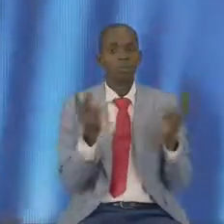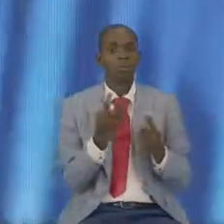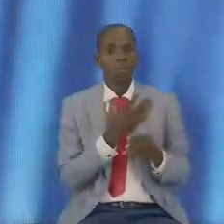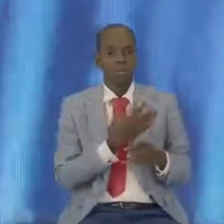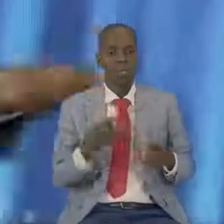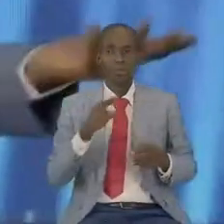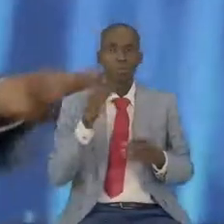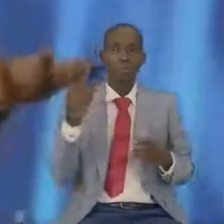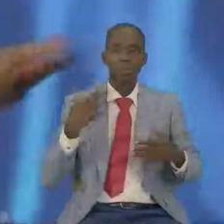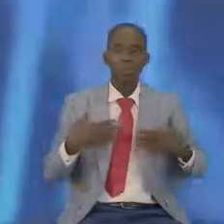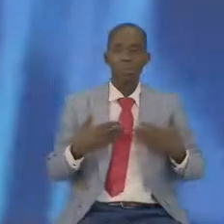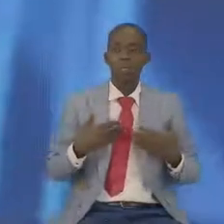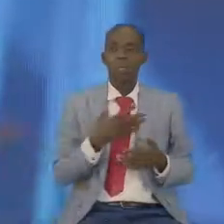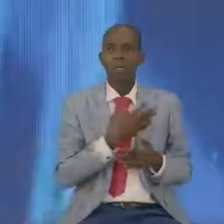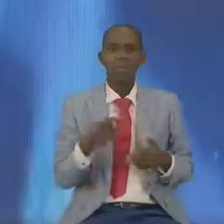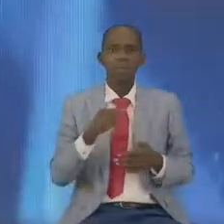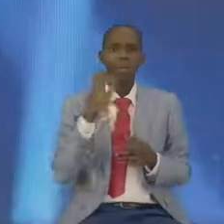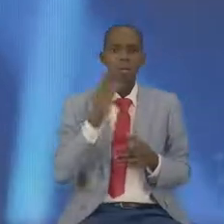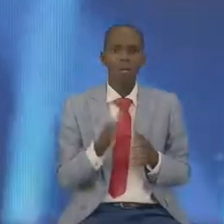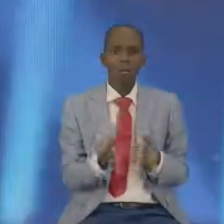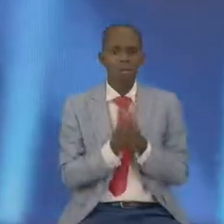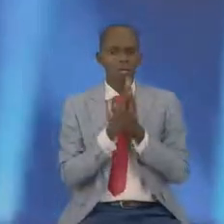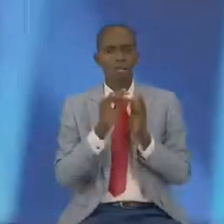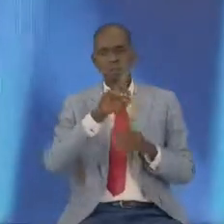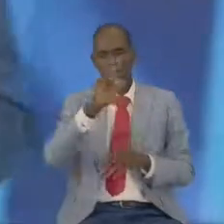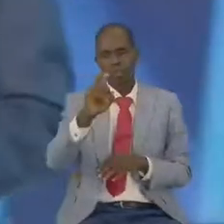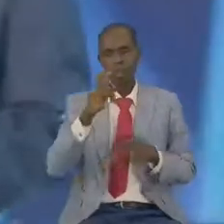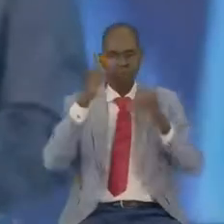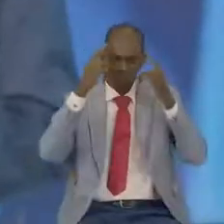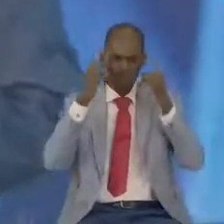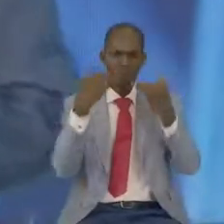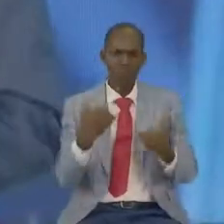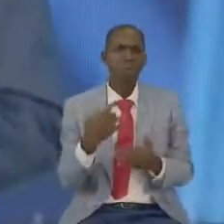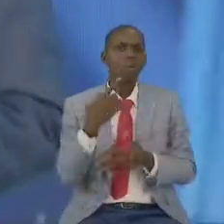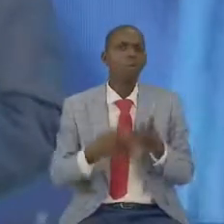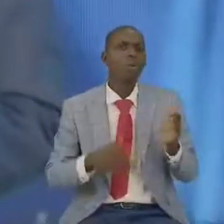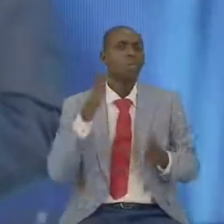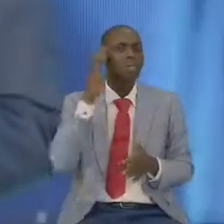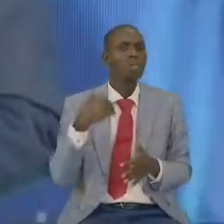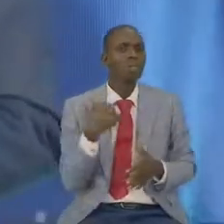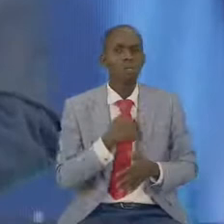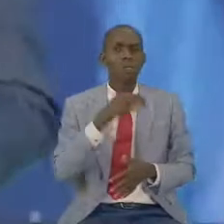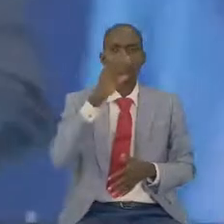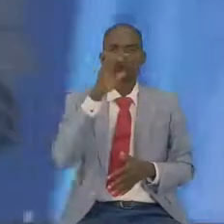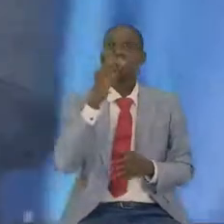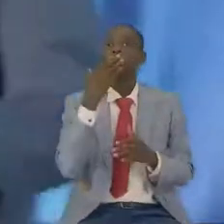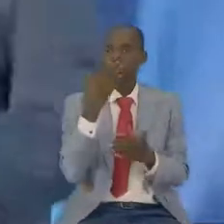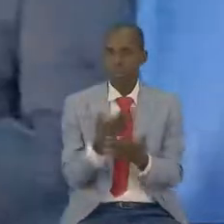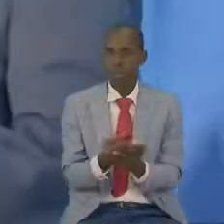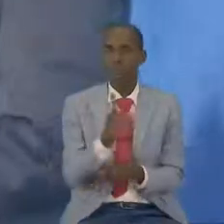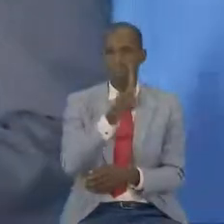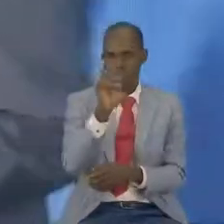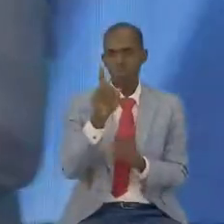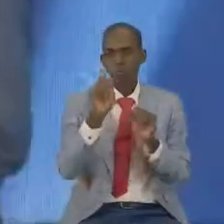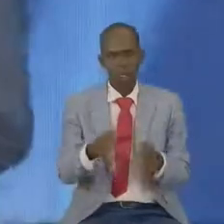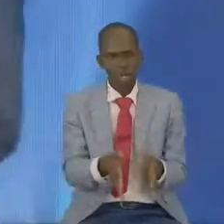Ils pouvaient facilement vaincre ce problème interne. Ils se demandent, que boirons-nous? Nous pouvons poser cette question sans murmurer. Nous pouvons poser cette question